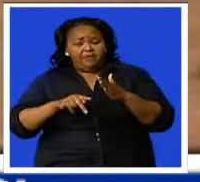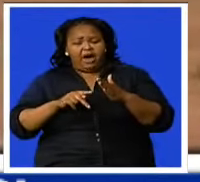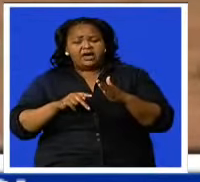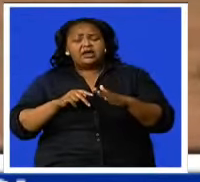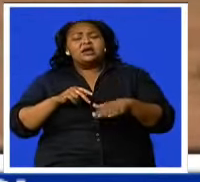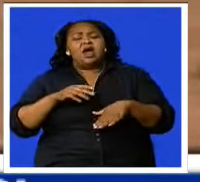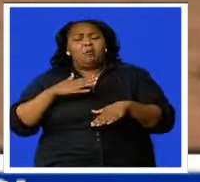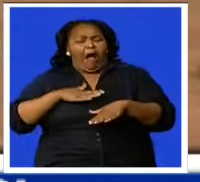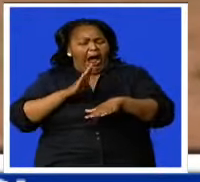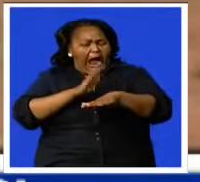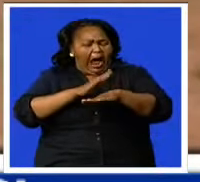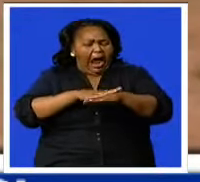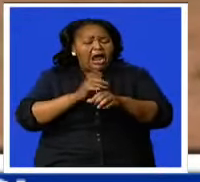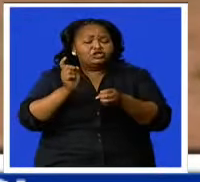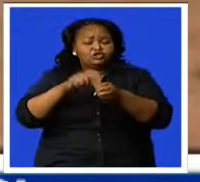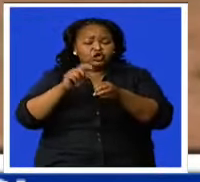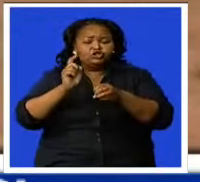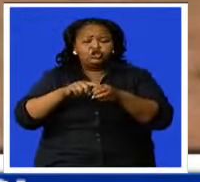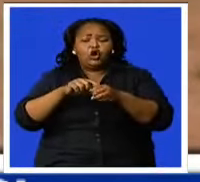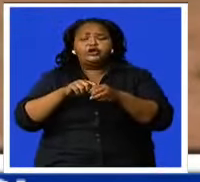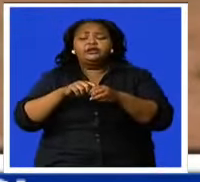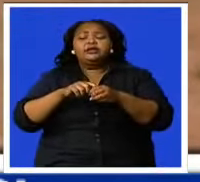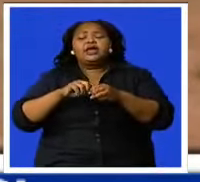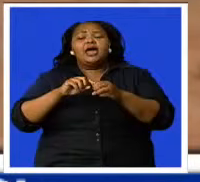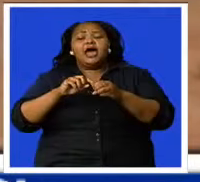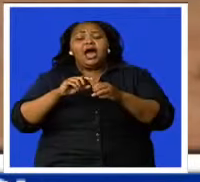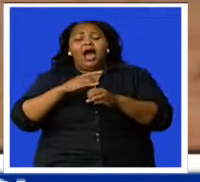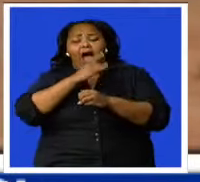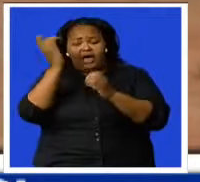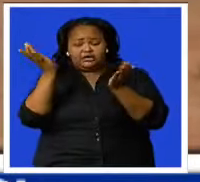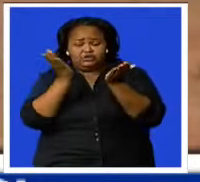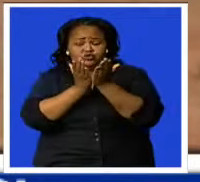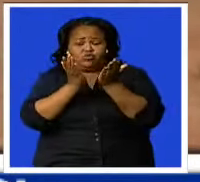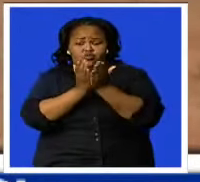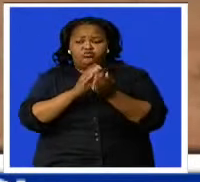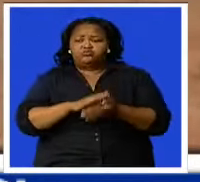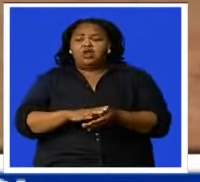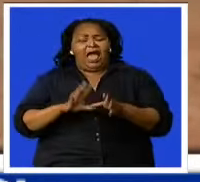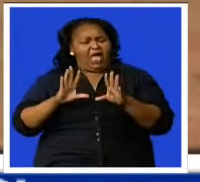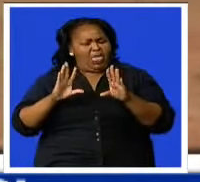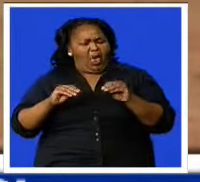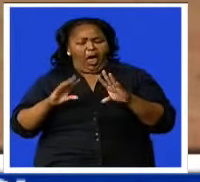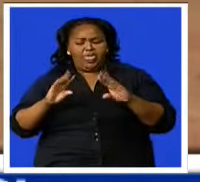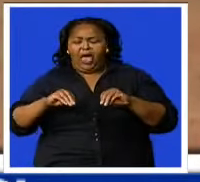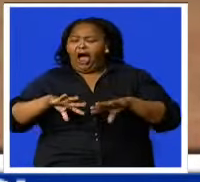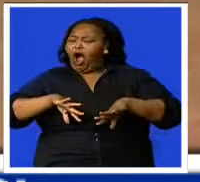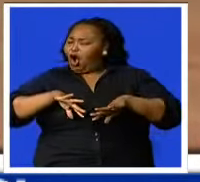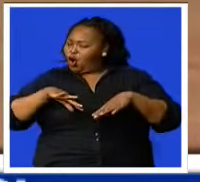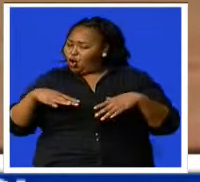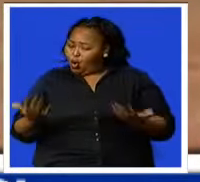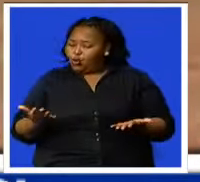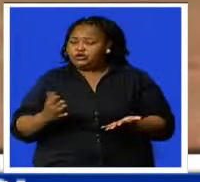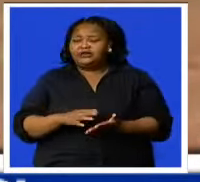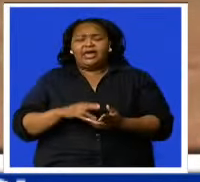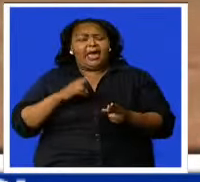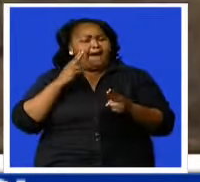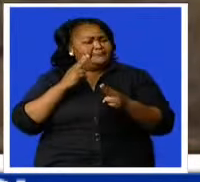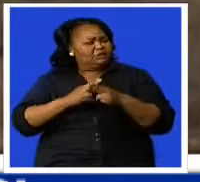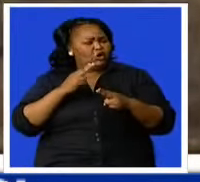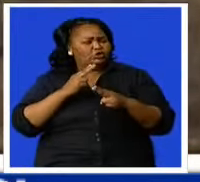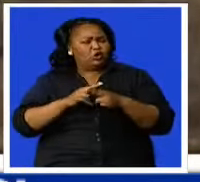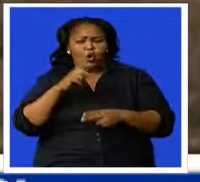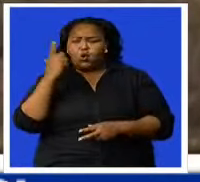nje bafuna ke esikolweni lesihle abantu bahamba khona la kunema semende khona bangathela idzaka sinemthoyile